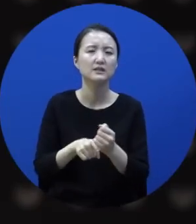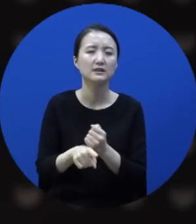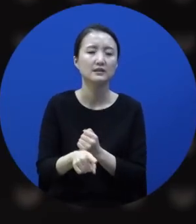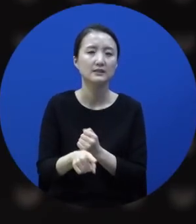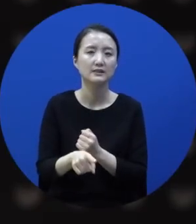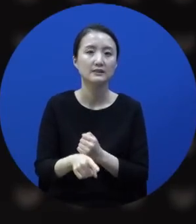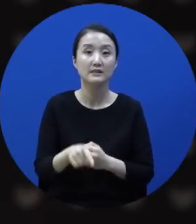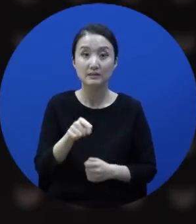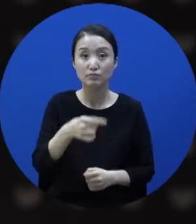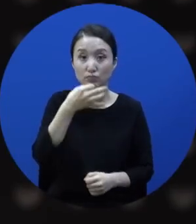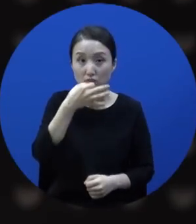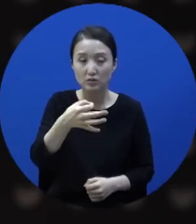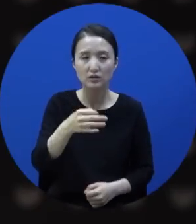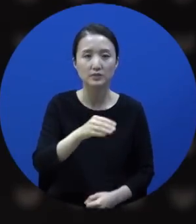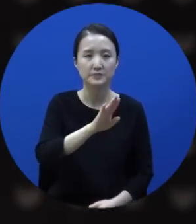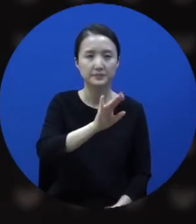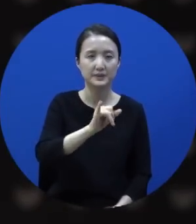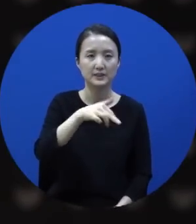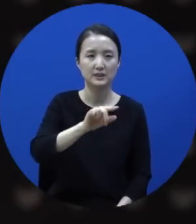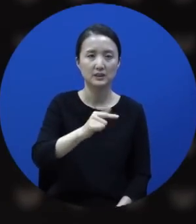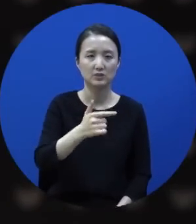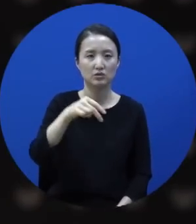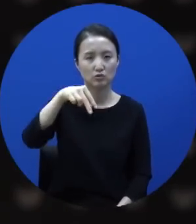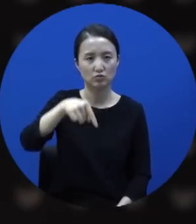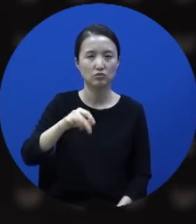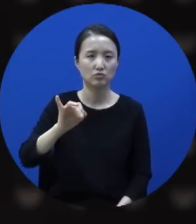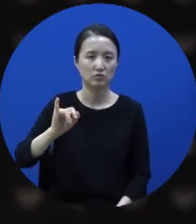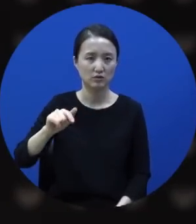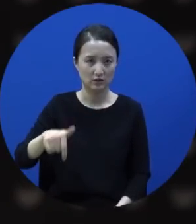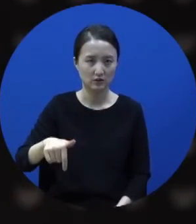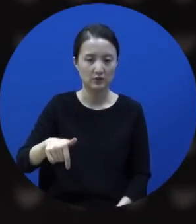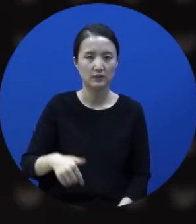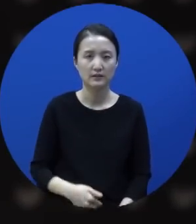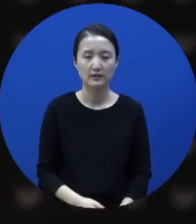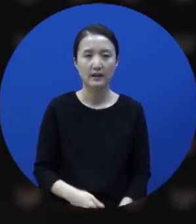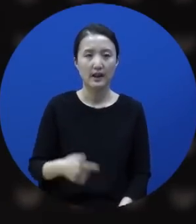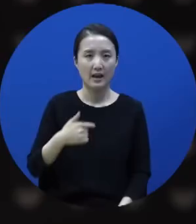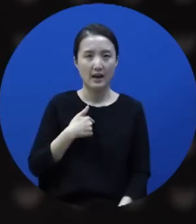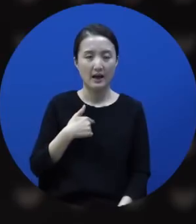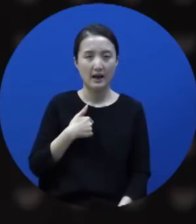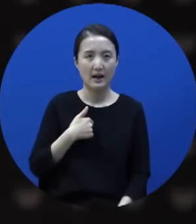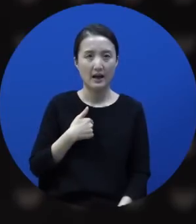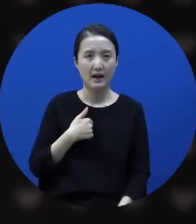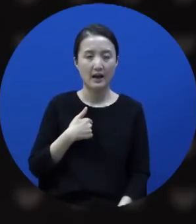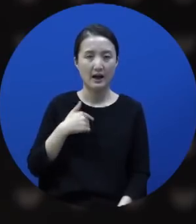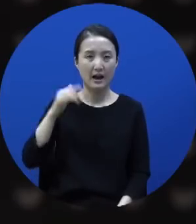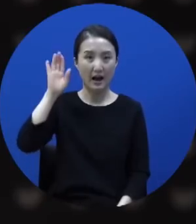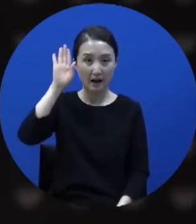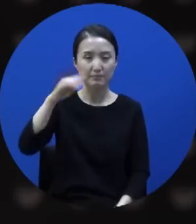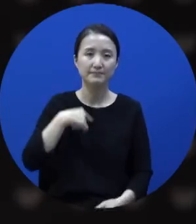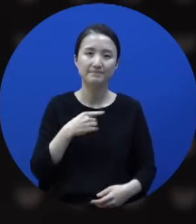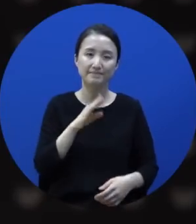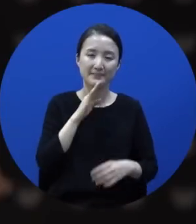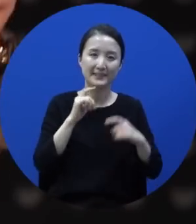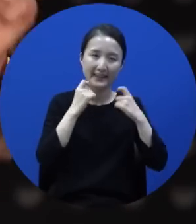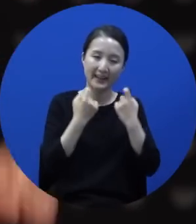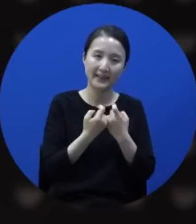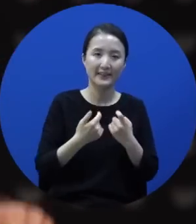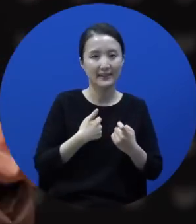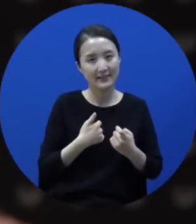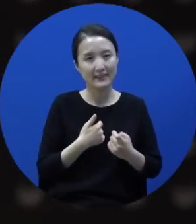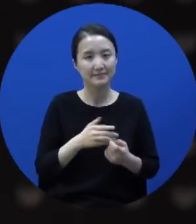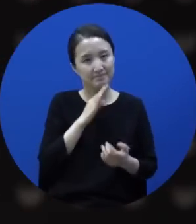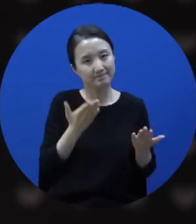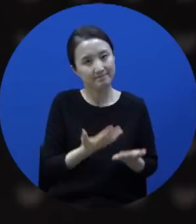싶고 할 수 있는 그런 일이 비전 수익이 될 수 있어요. 그래서 나중에 내가 커리어 수익이 나를 지켜주지 못할 때